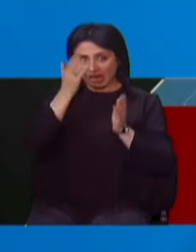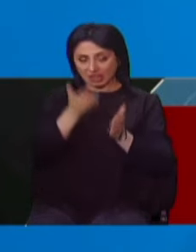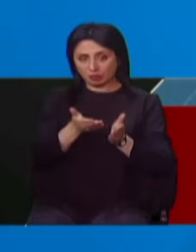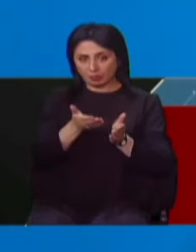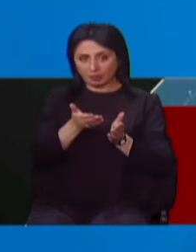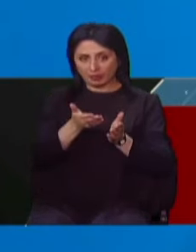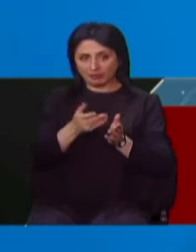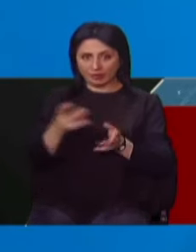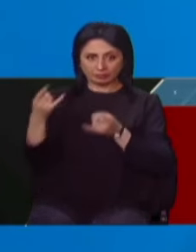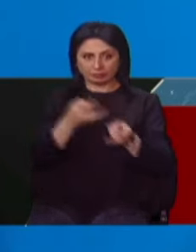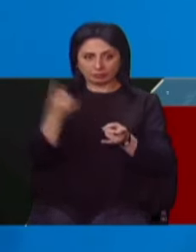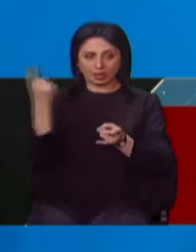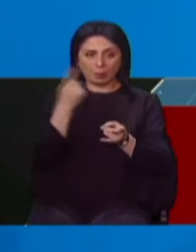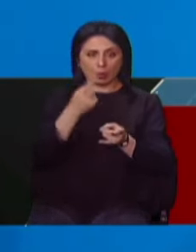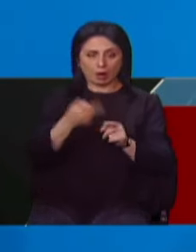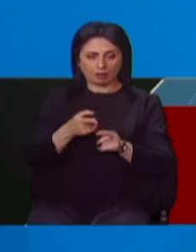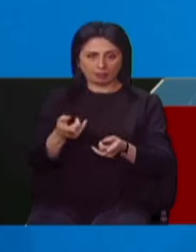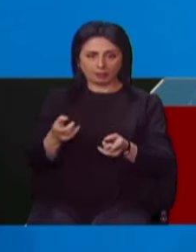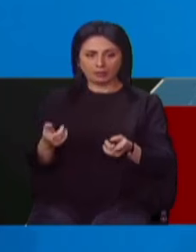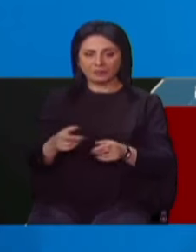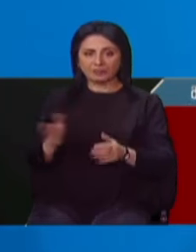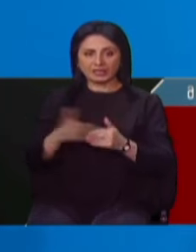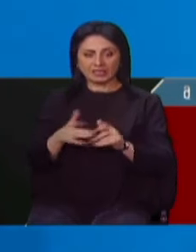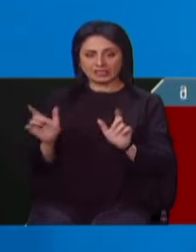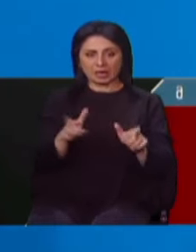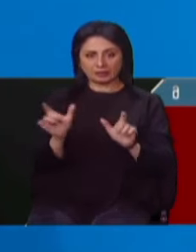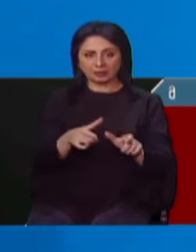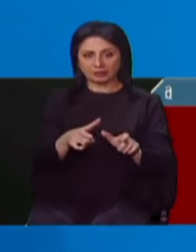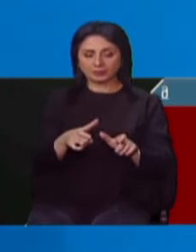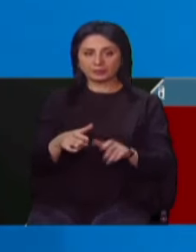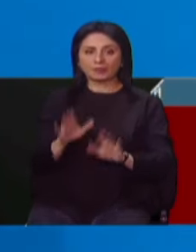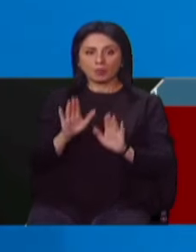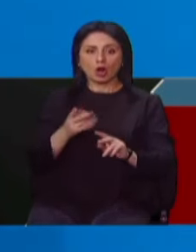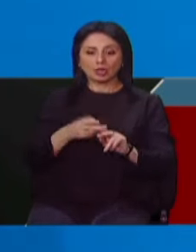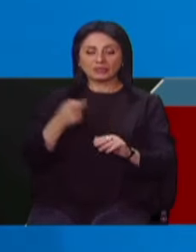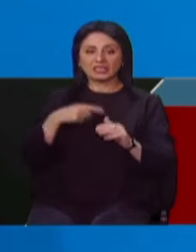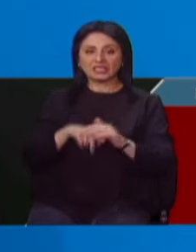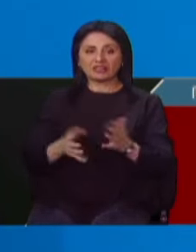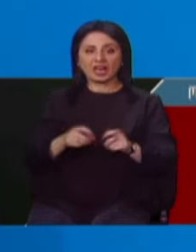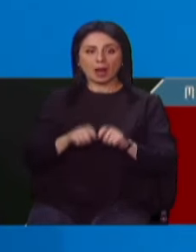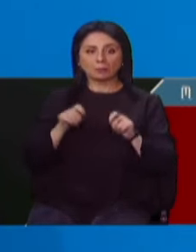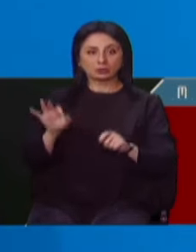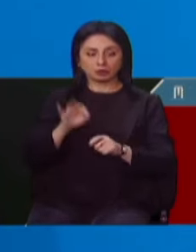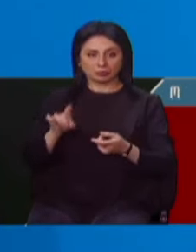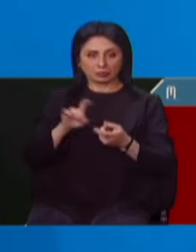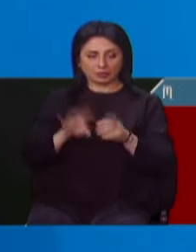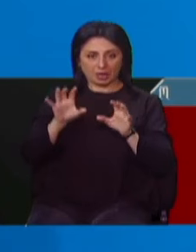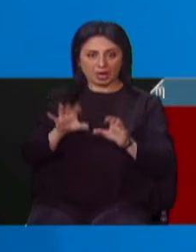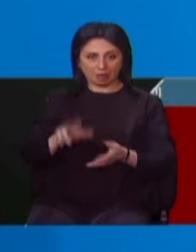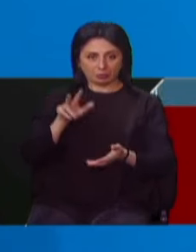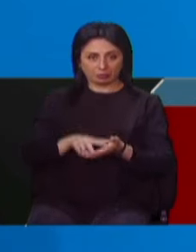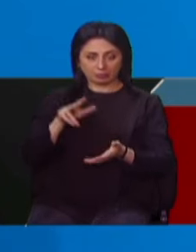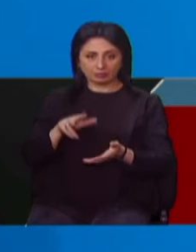ხელისუფლებას არ შანტაჟებენ და ემუქრებიან სანქციებით, მხოლოდ იმის გამო, რომ გამჭვირვალობის შესახებ